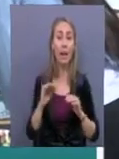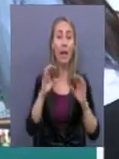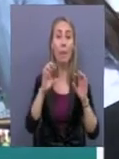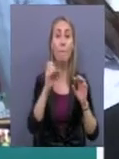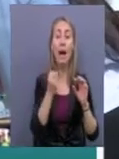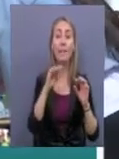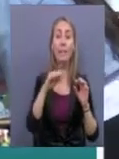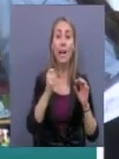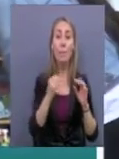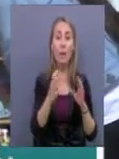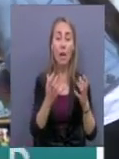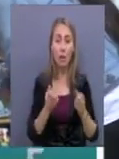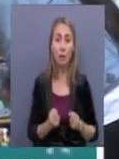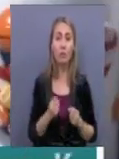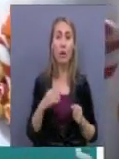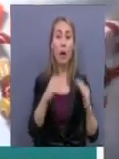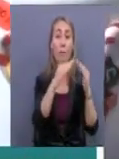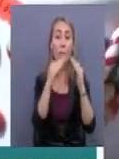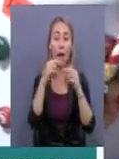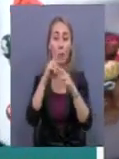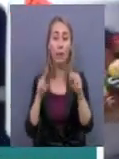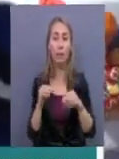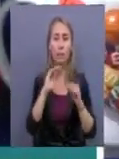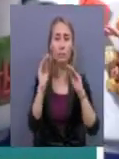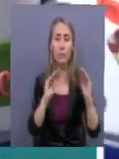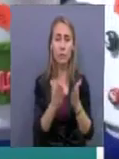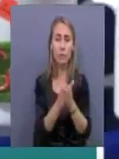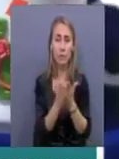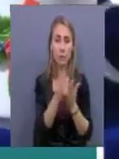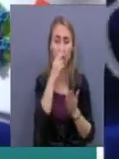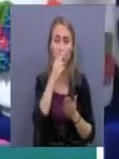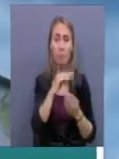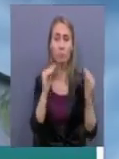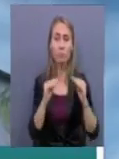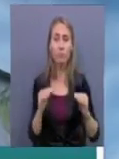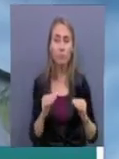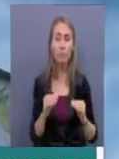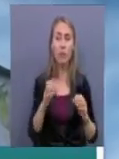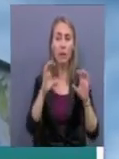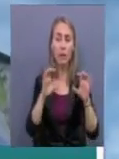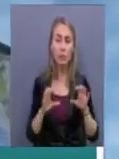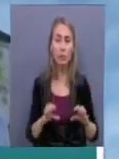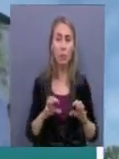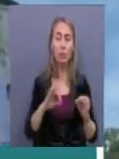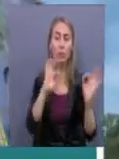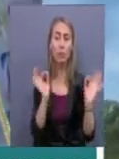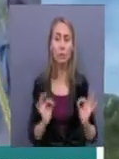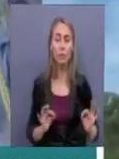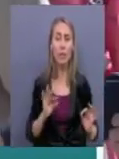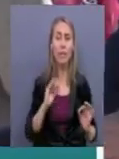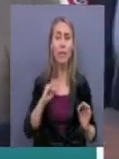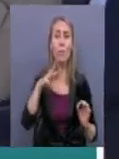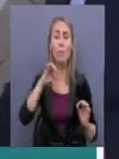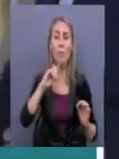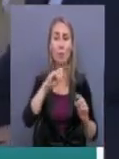дәстүрлі шатырларда кітап, хас шеберлердің қолөнер туындылар көрмесі қойылып, музей экспонаттары қонақтарға рухани күш-қуат сыйлады.